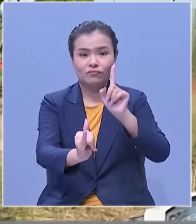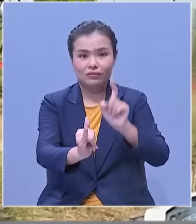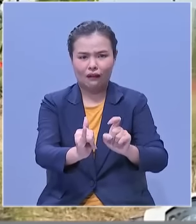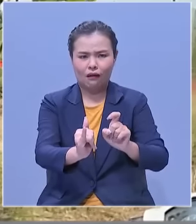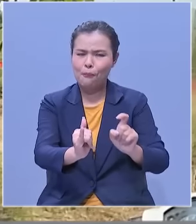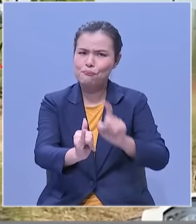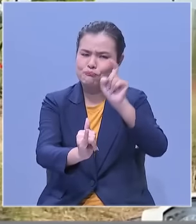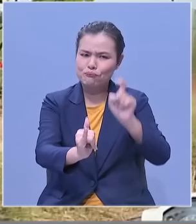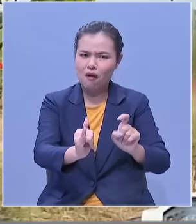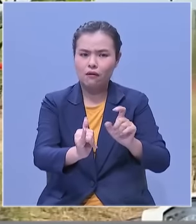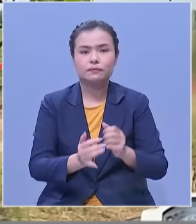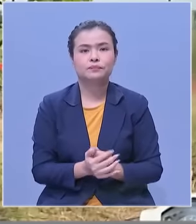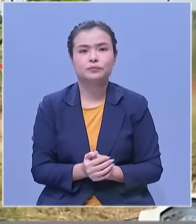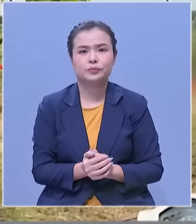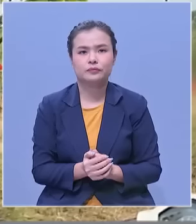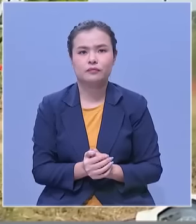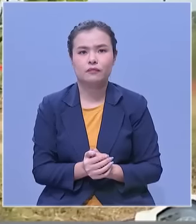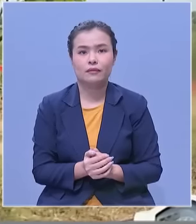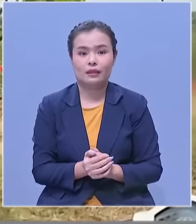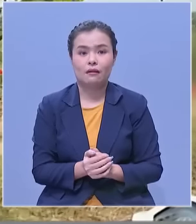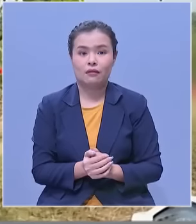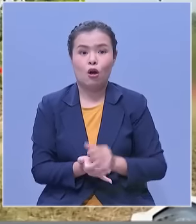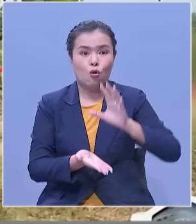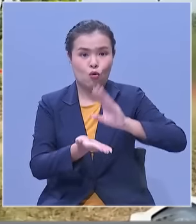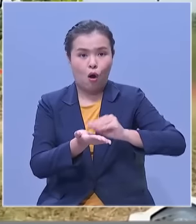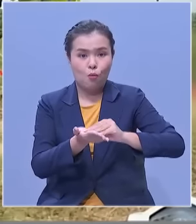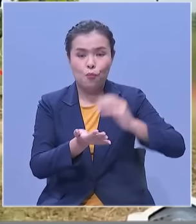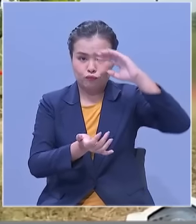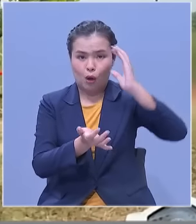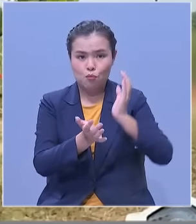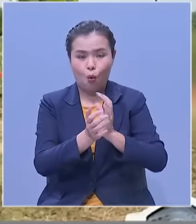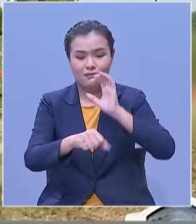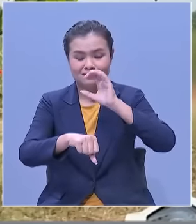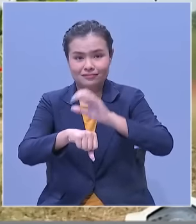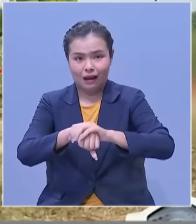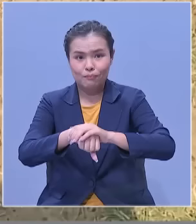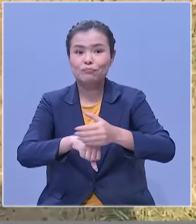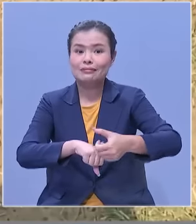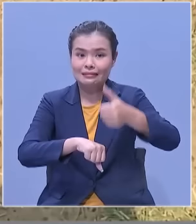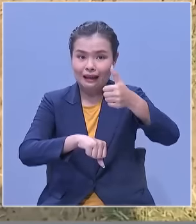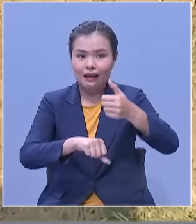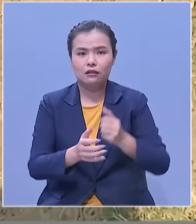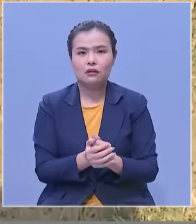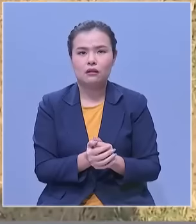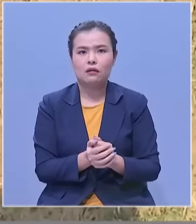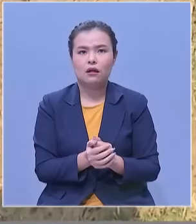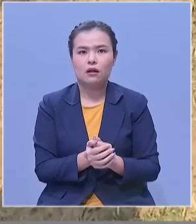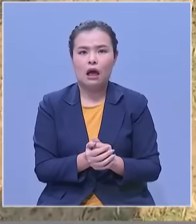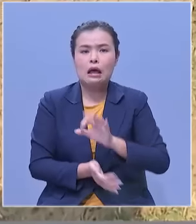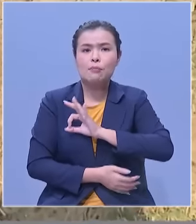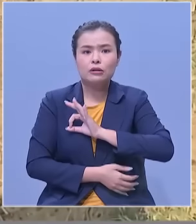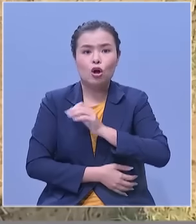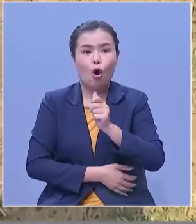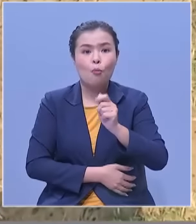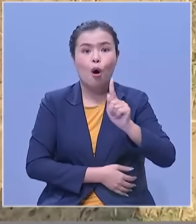ปริศนาเนี่ยนะครับล่าสุดความครึ้มหน้าของเหตุการณ์นี้ตำรวจไปจับกุมตัวผู้ก่อเหตุได้แล้วสรุปว่าเป็นสมาชิกอบตนะคุณ